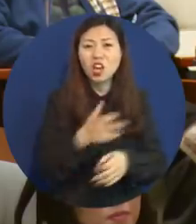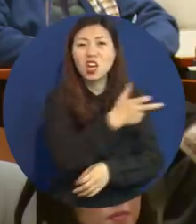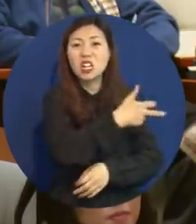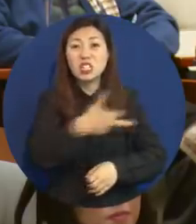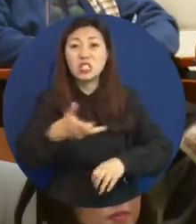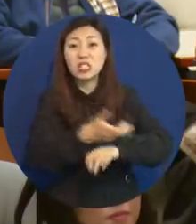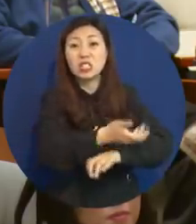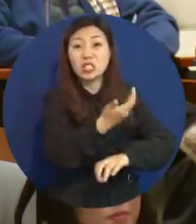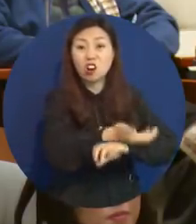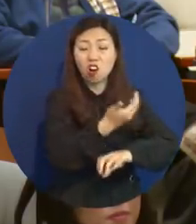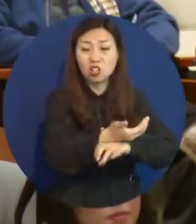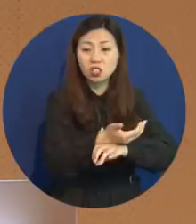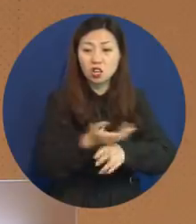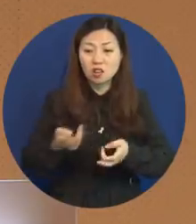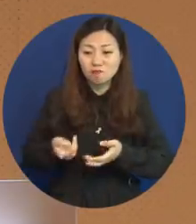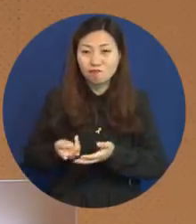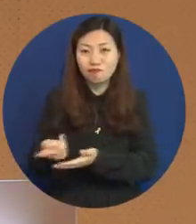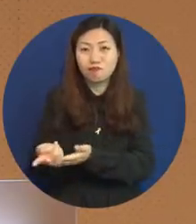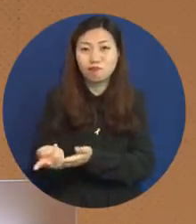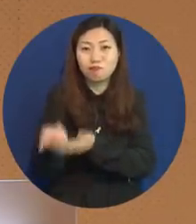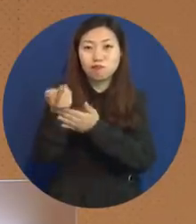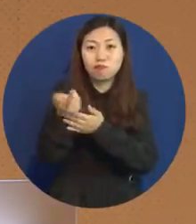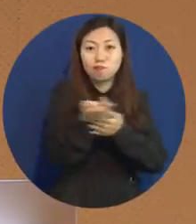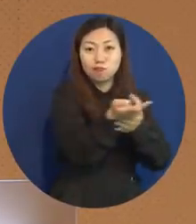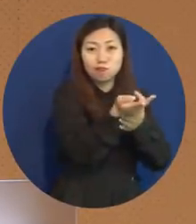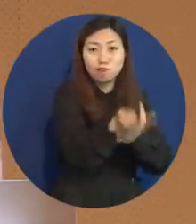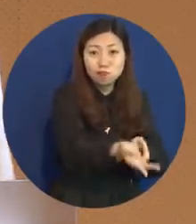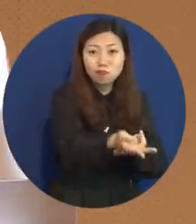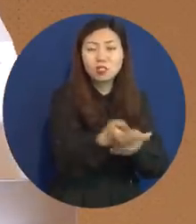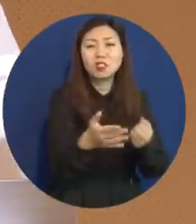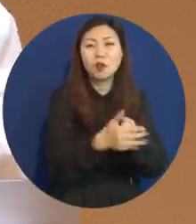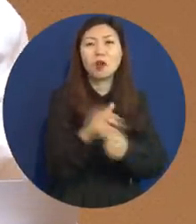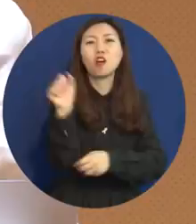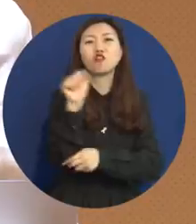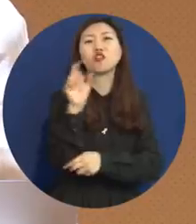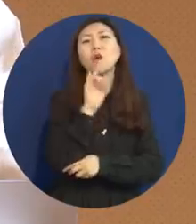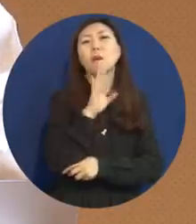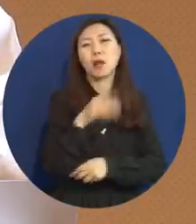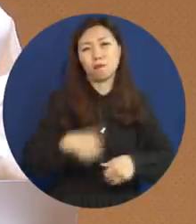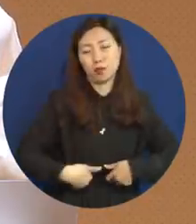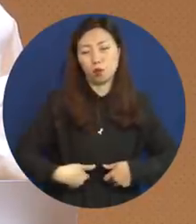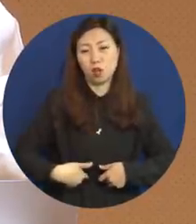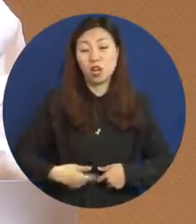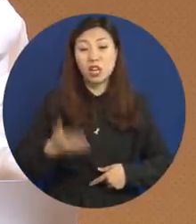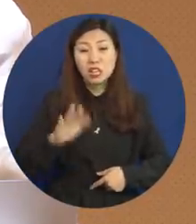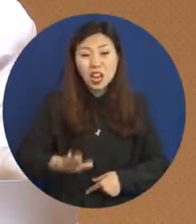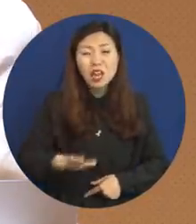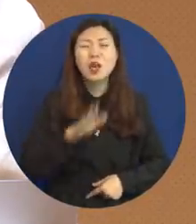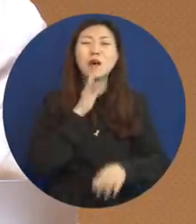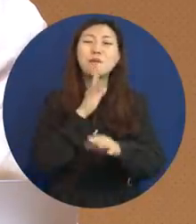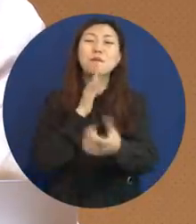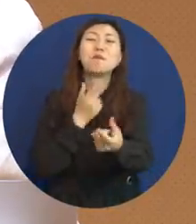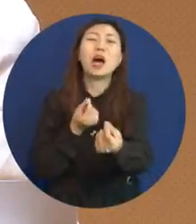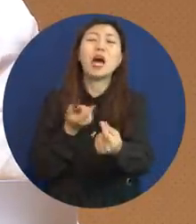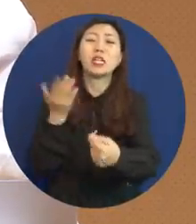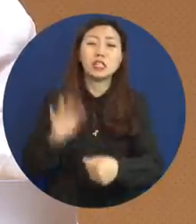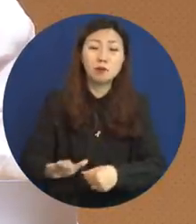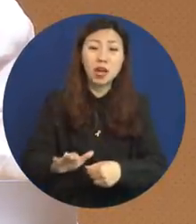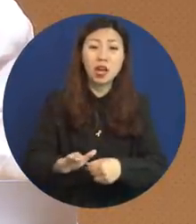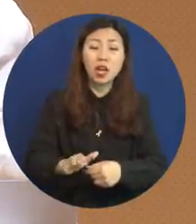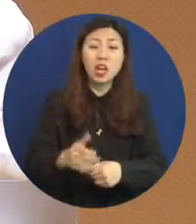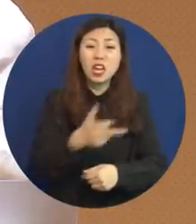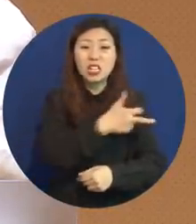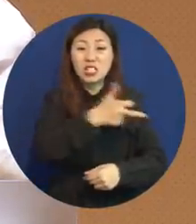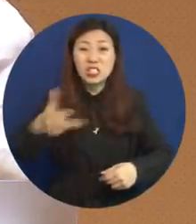하니까 운전만 이제 살살 하고. 그래, 그건 맞는데, 지금 그렇게 대형 트럭의 이 실을,